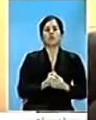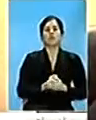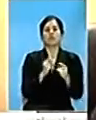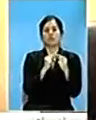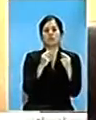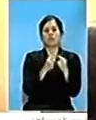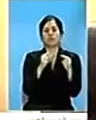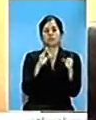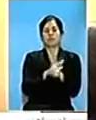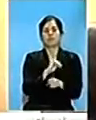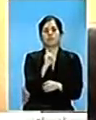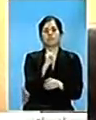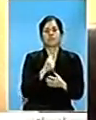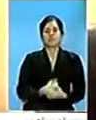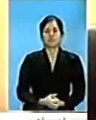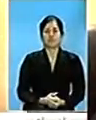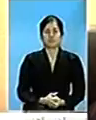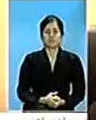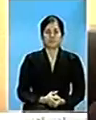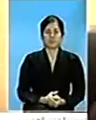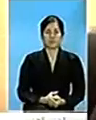ปีช่วงปีที่2